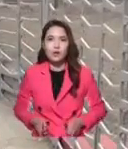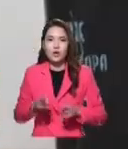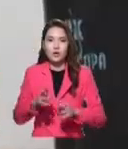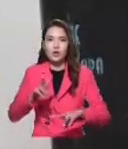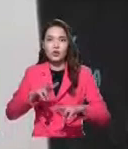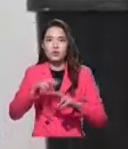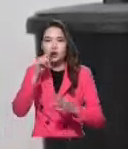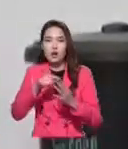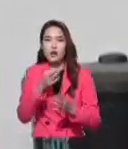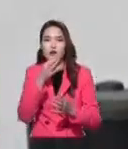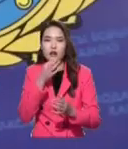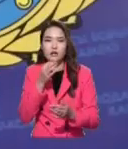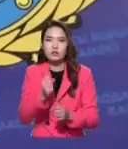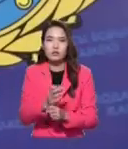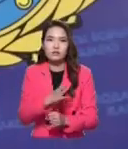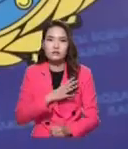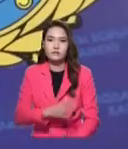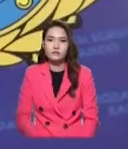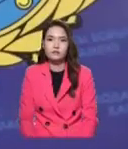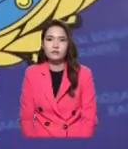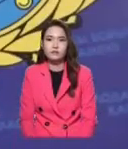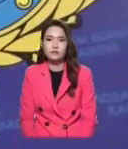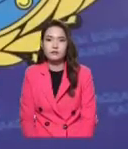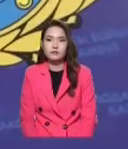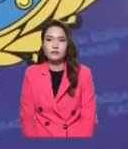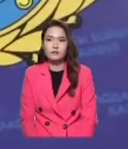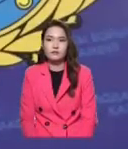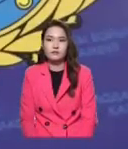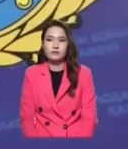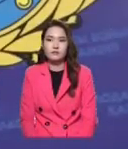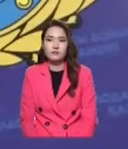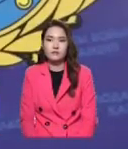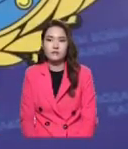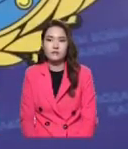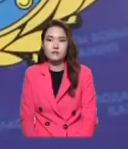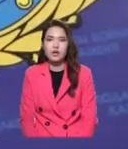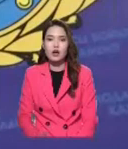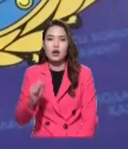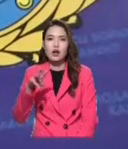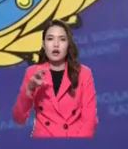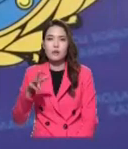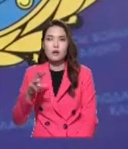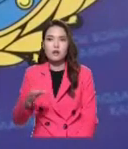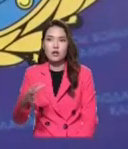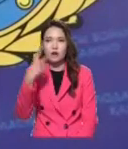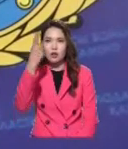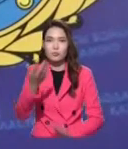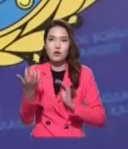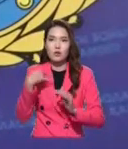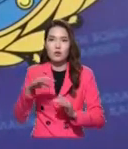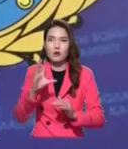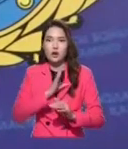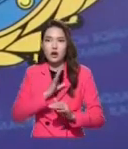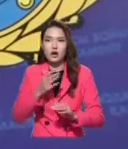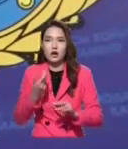түспей тұрып жасаған. В прошлом году, в 22-м году, Ақмола облысының тұрғыны бір жылдан бері хабар ошарсыз кетіп, оған